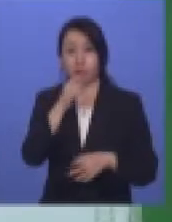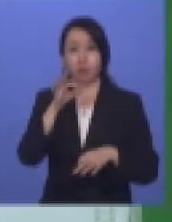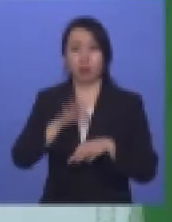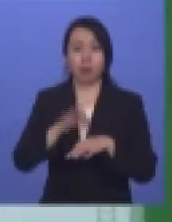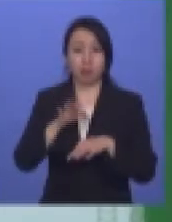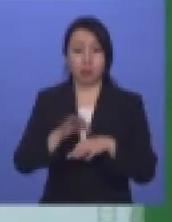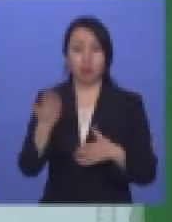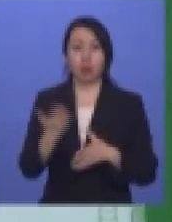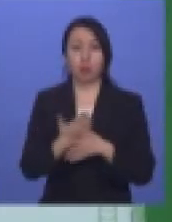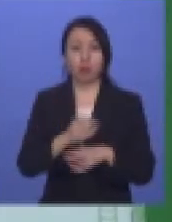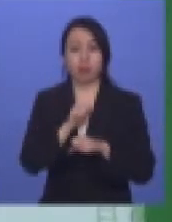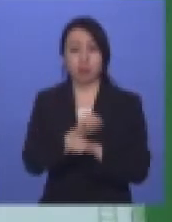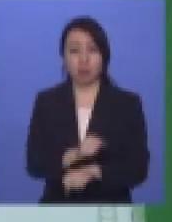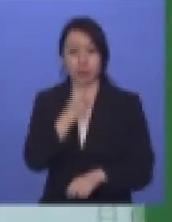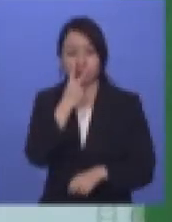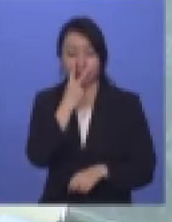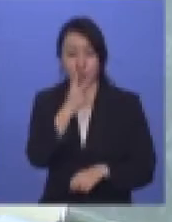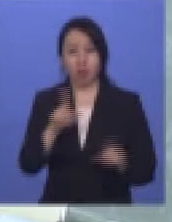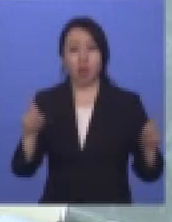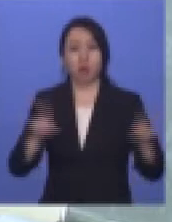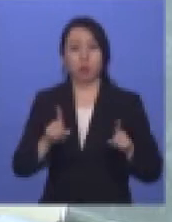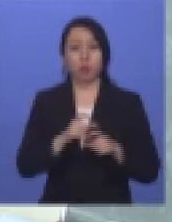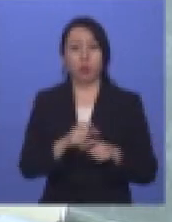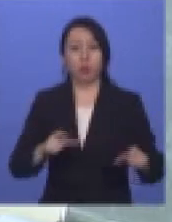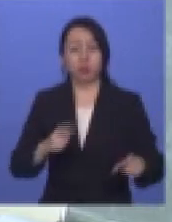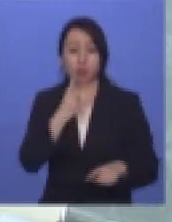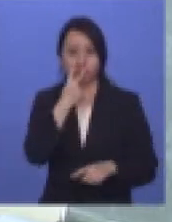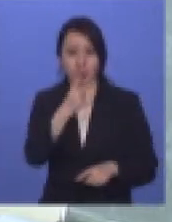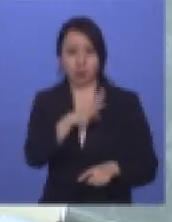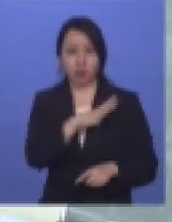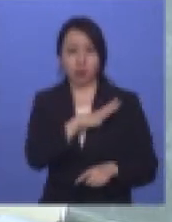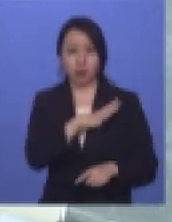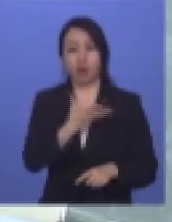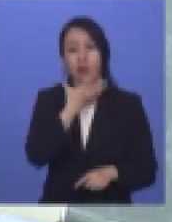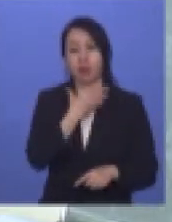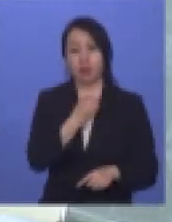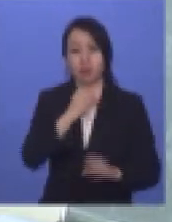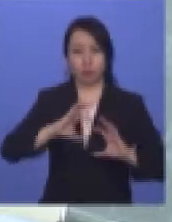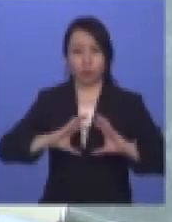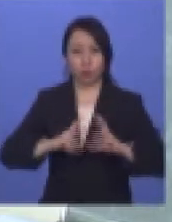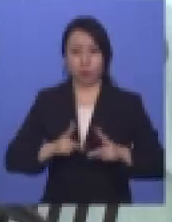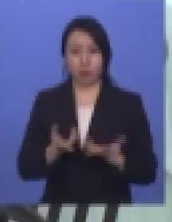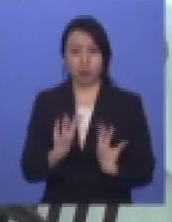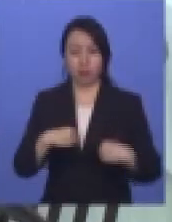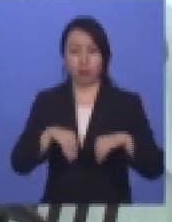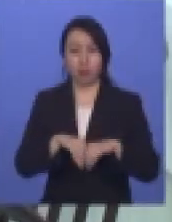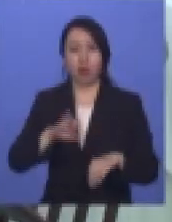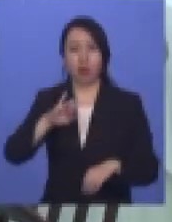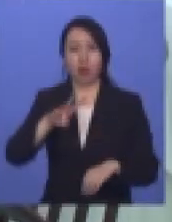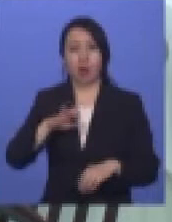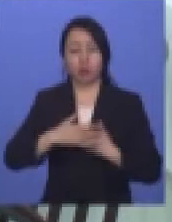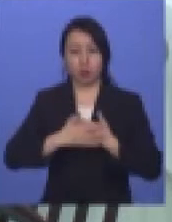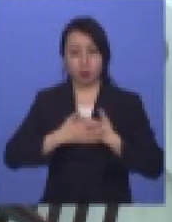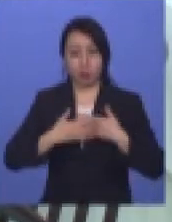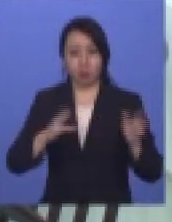помогать людям сохранить зрение, чтобы люди видели красоту, мир, семью. «Айнакос» распахнул